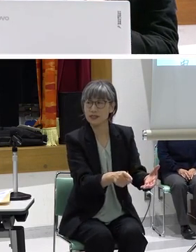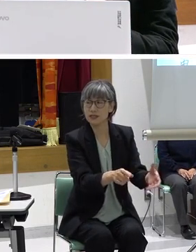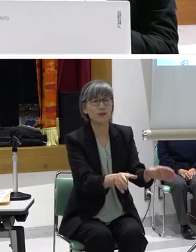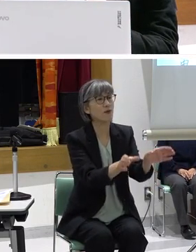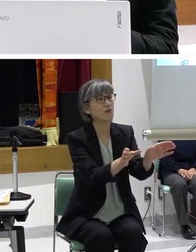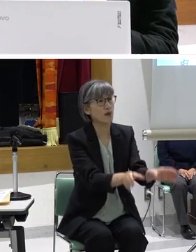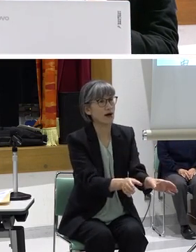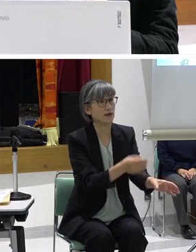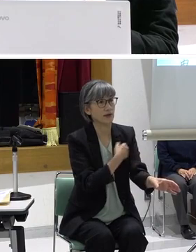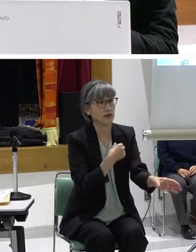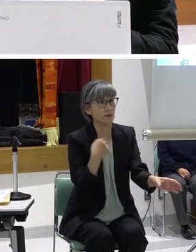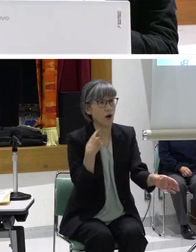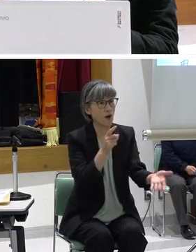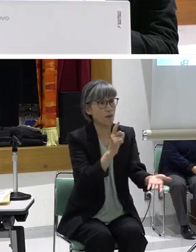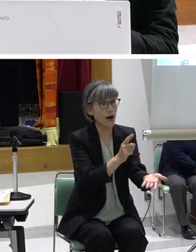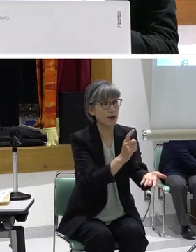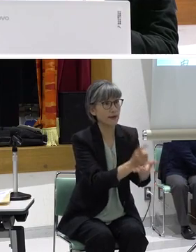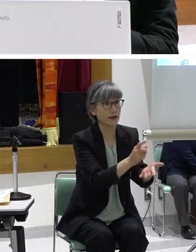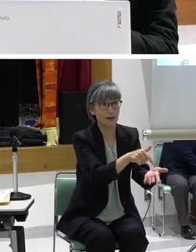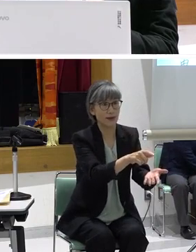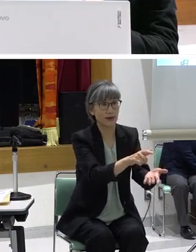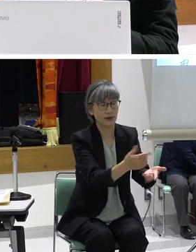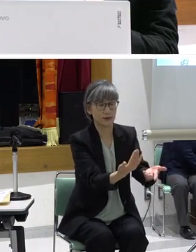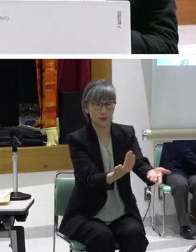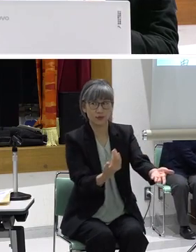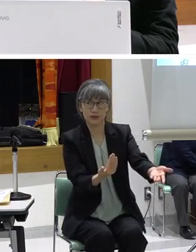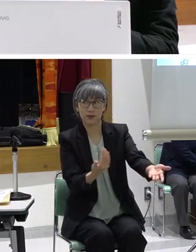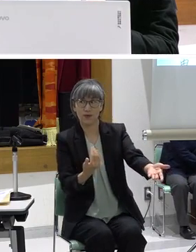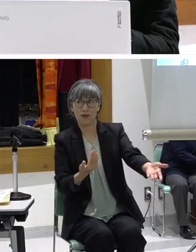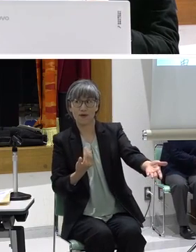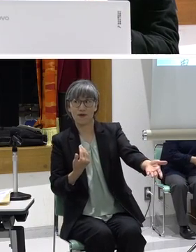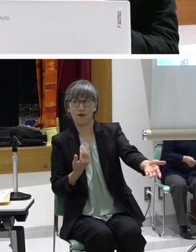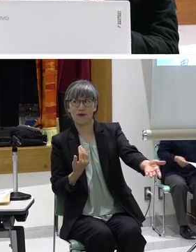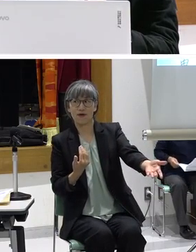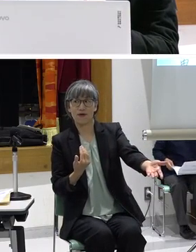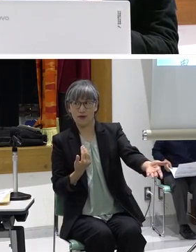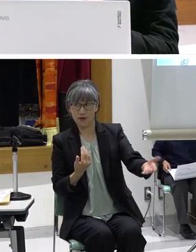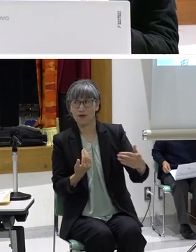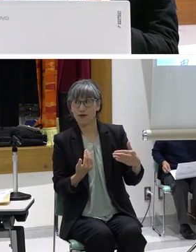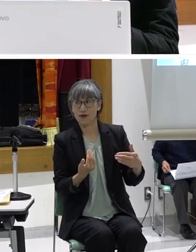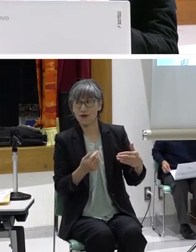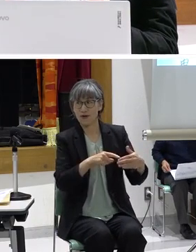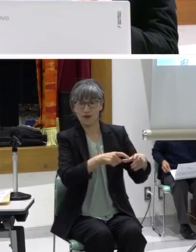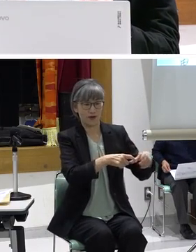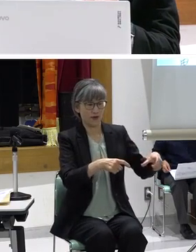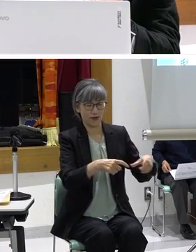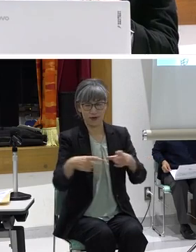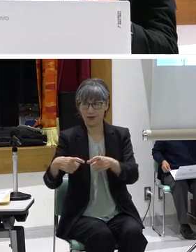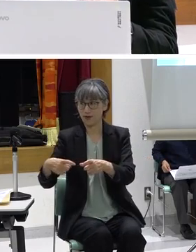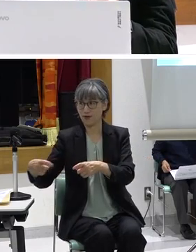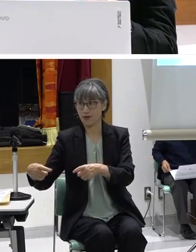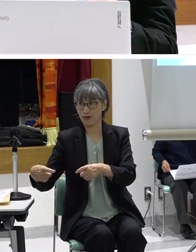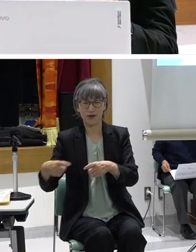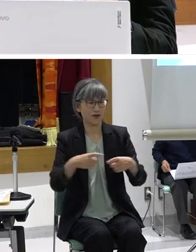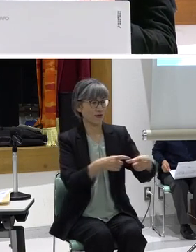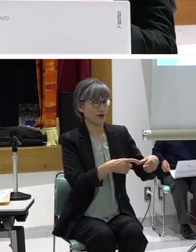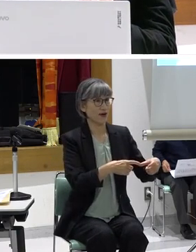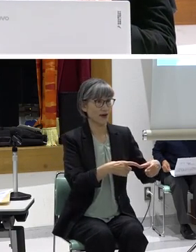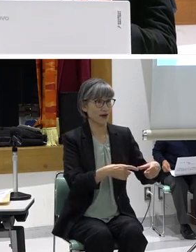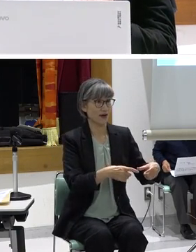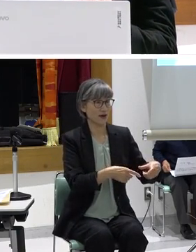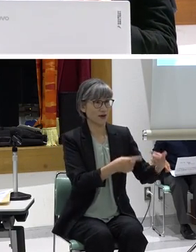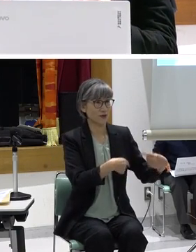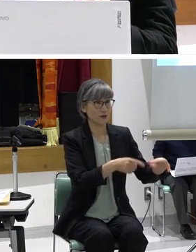らに前だけじゃなくって、後ろ、真ん中後ろの方も、そして左も右も左右前後にある